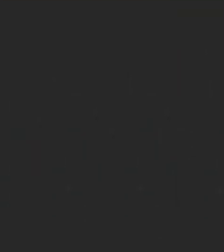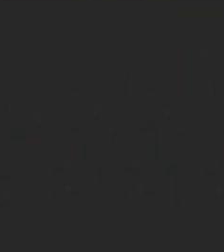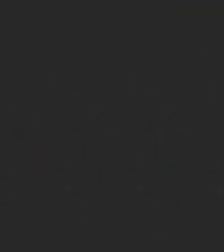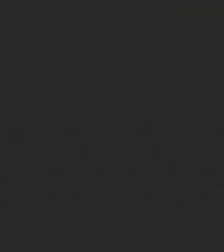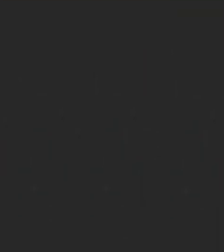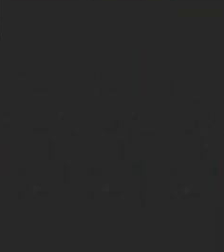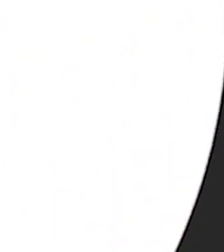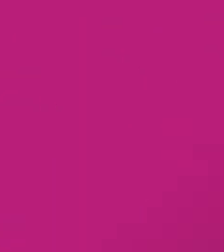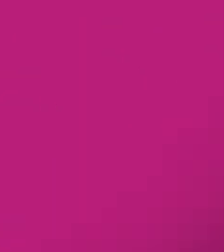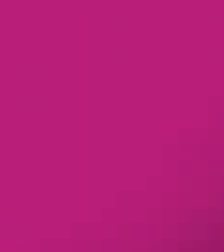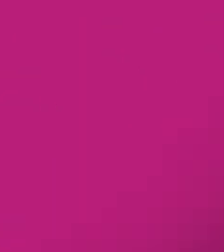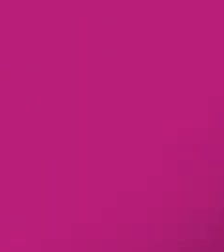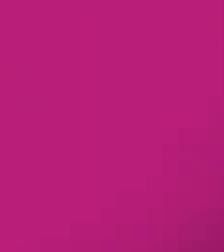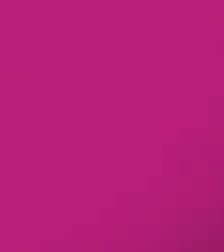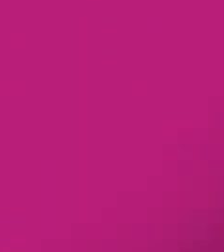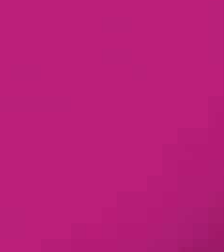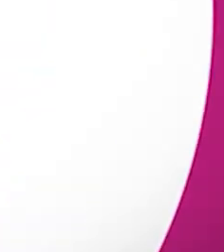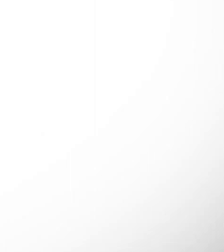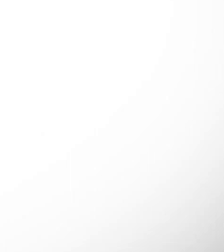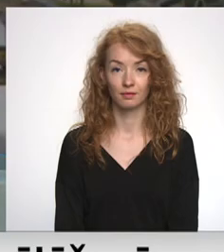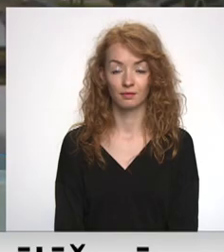Re, viss ēters ir te!